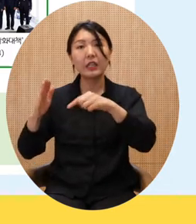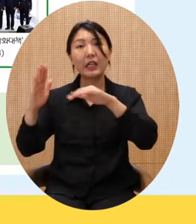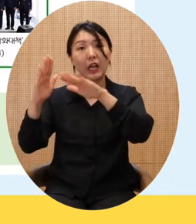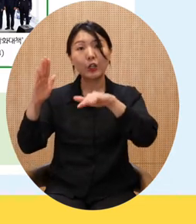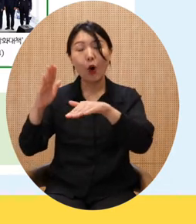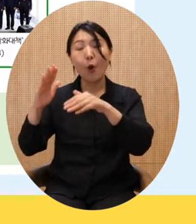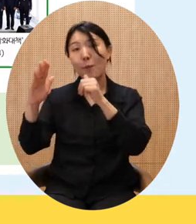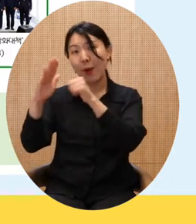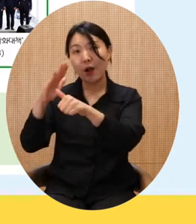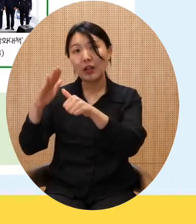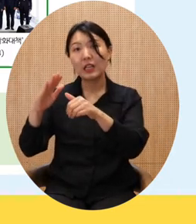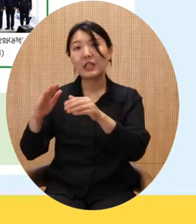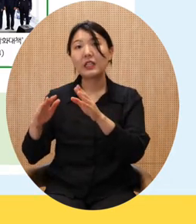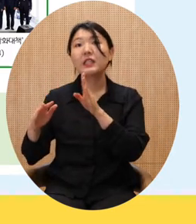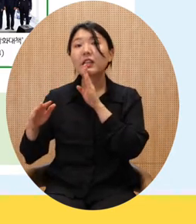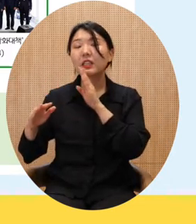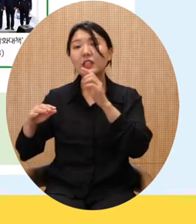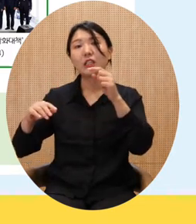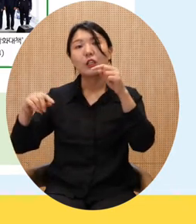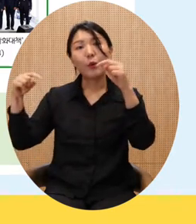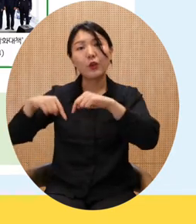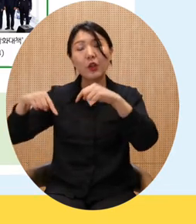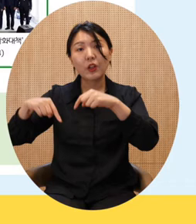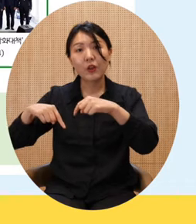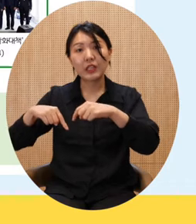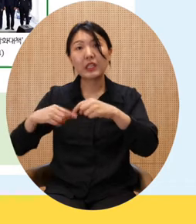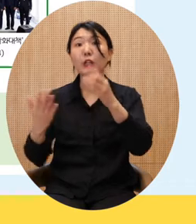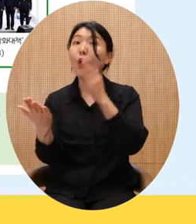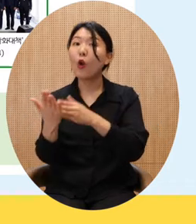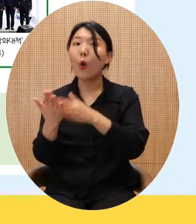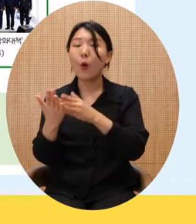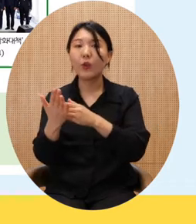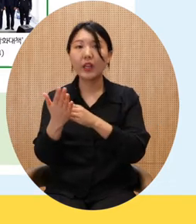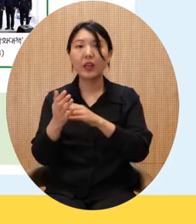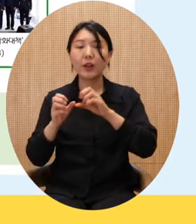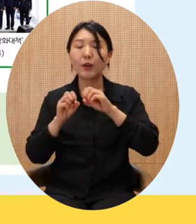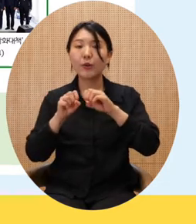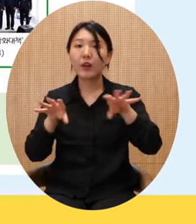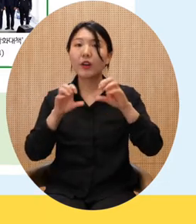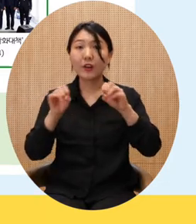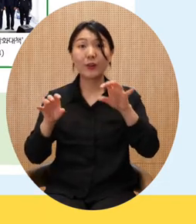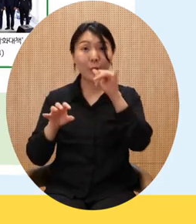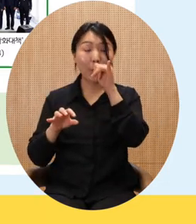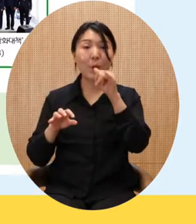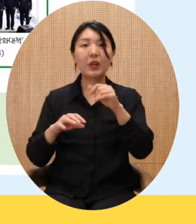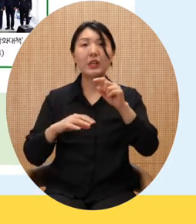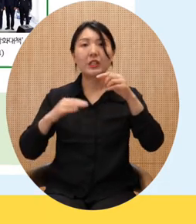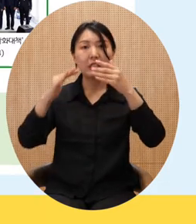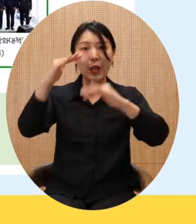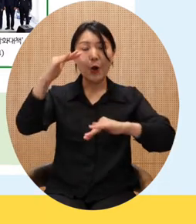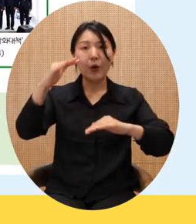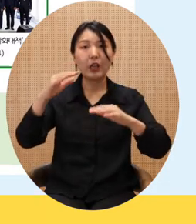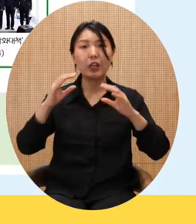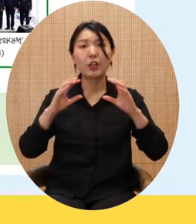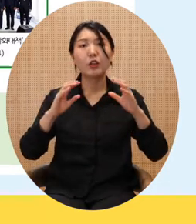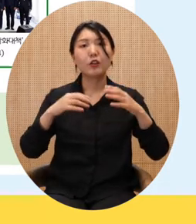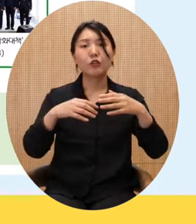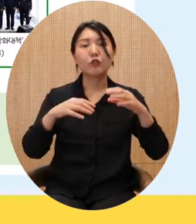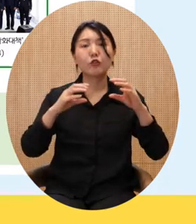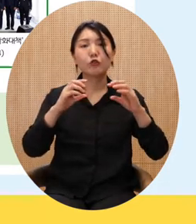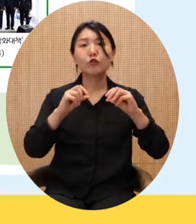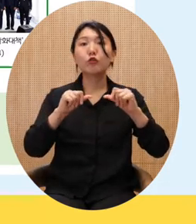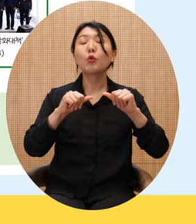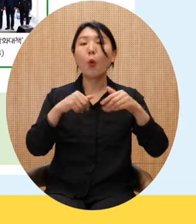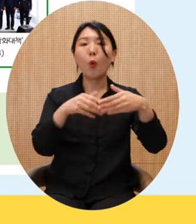취재를 담은 기사가 중앙 언론을 통해서 보도되었고요. 이런 내용들이 국토부에도 전달되고 전국의